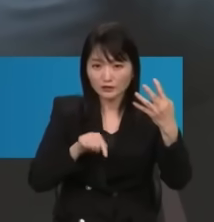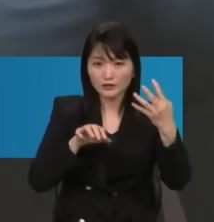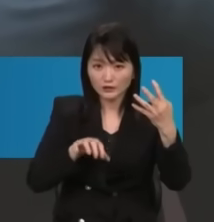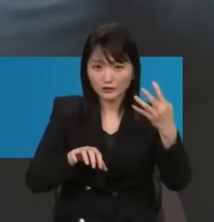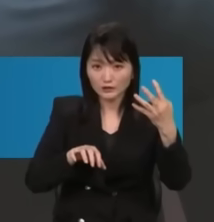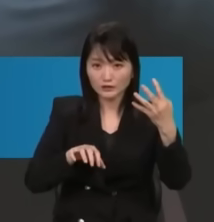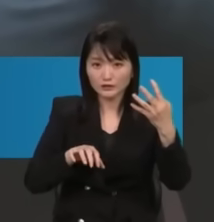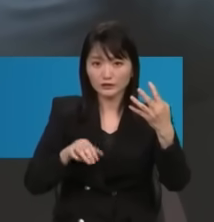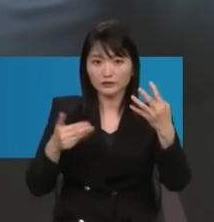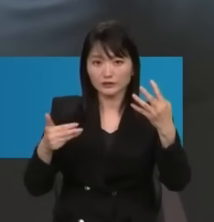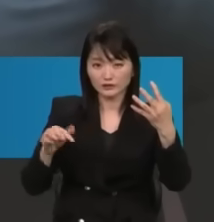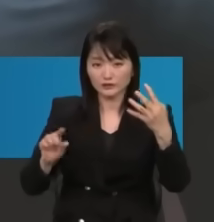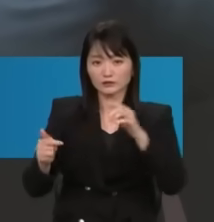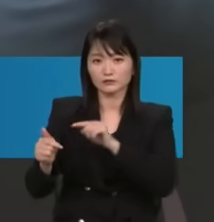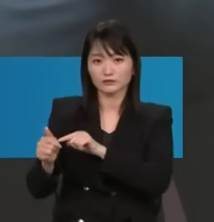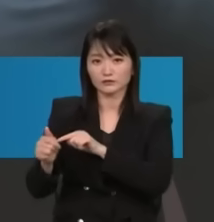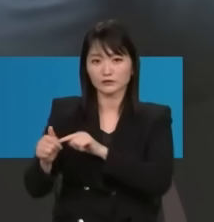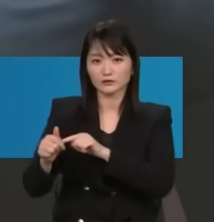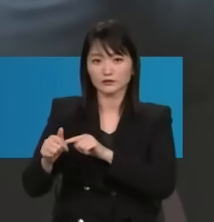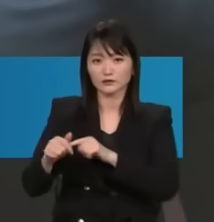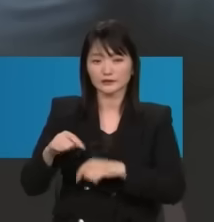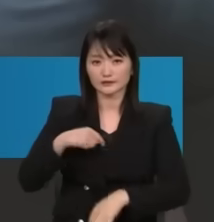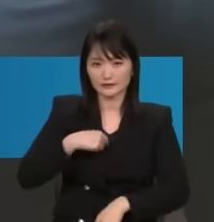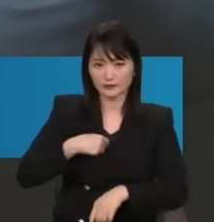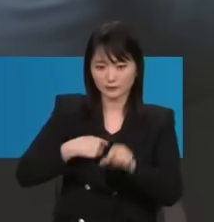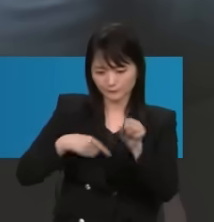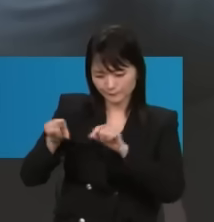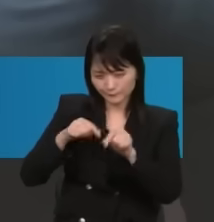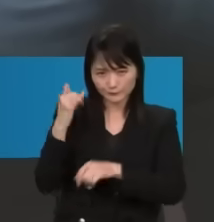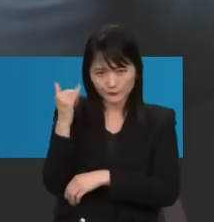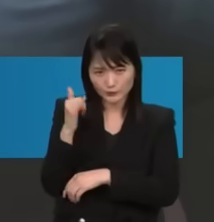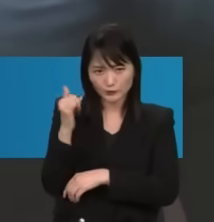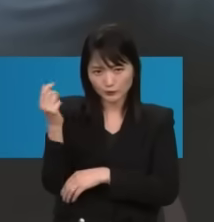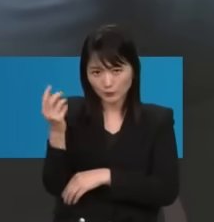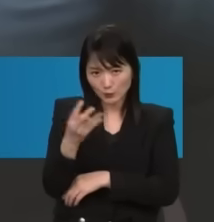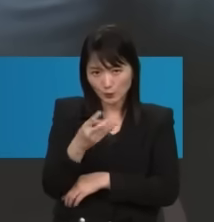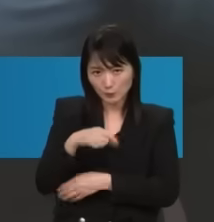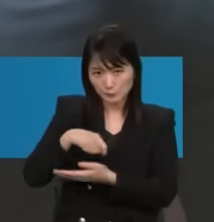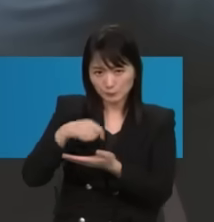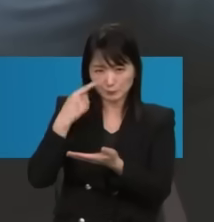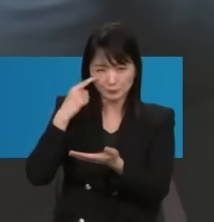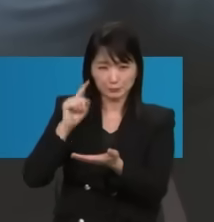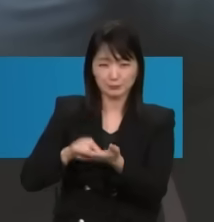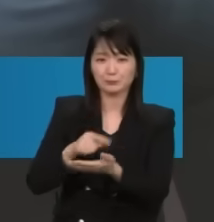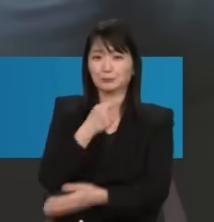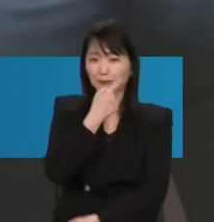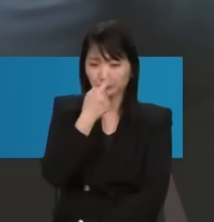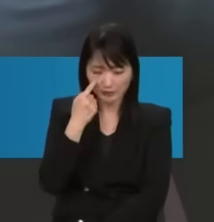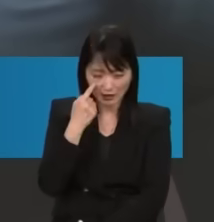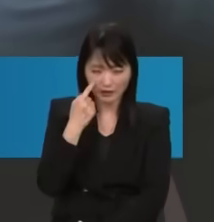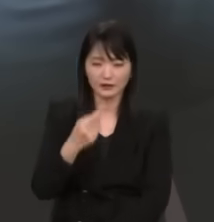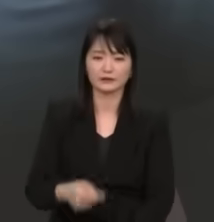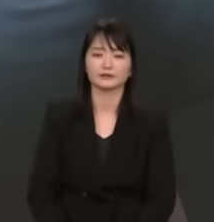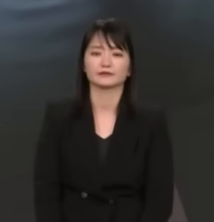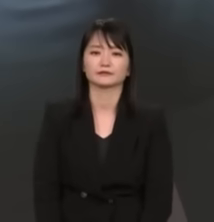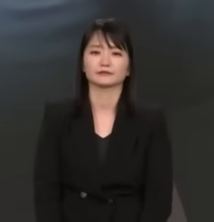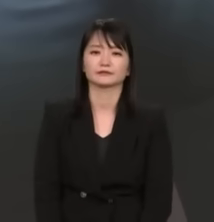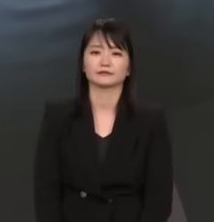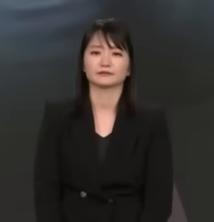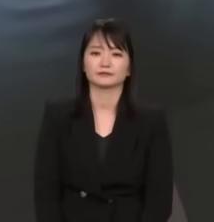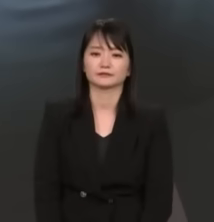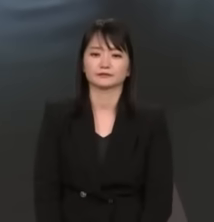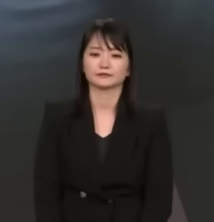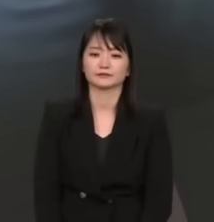1에 해당하는 8건이 자체로 수집한 전화번호를 썼다가 적발된 걸로 확인됐습니다. 계속해서 배승주 기자가 단독